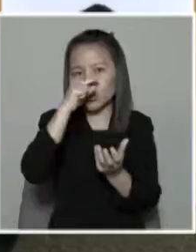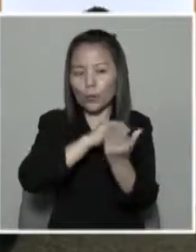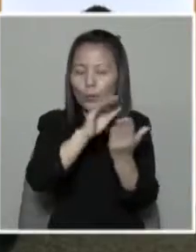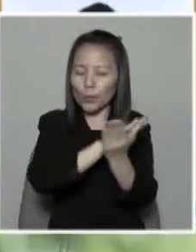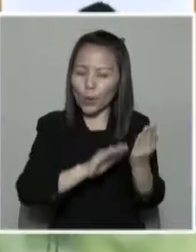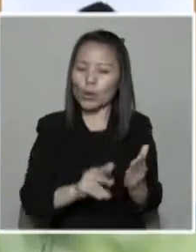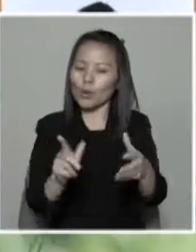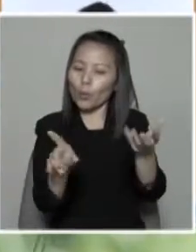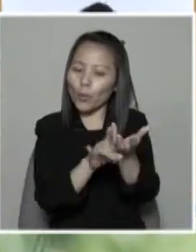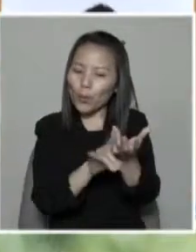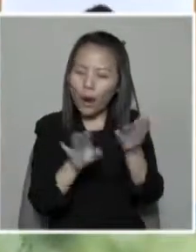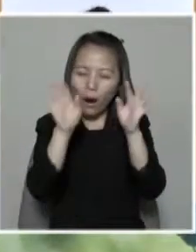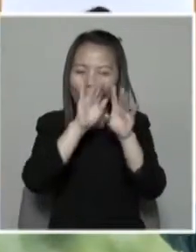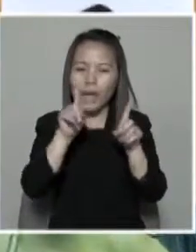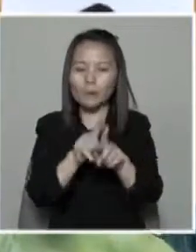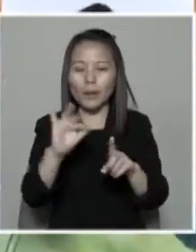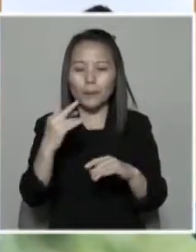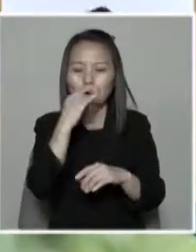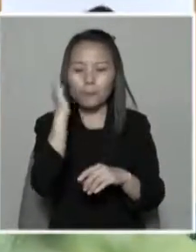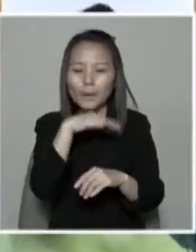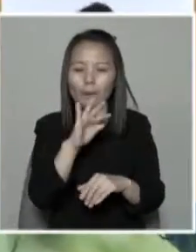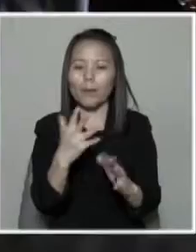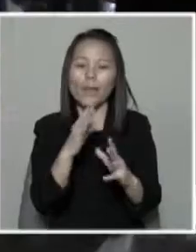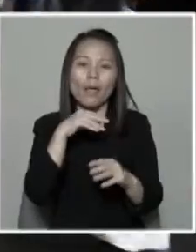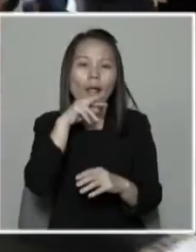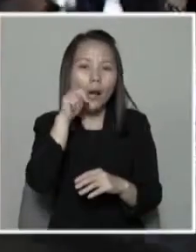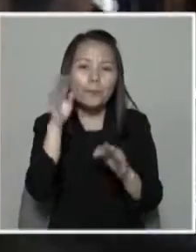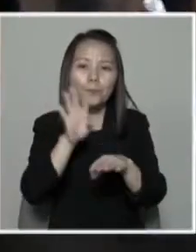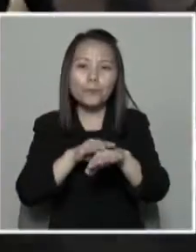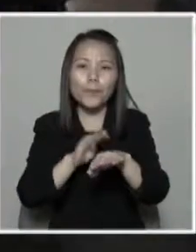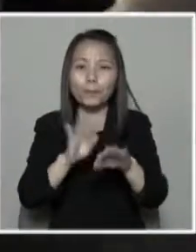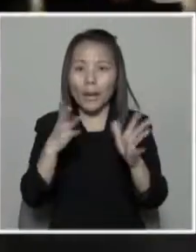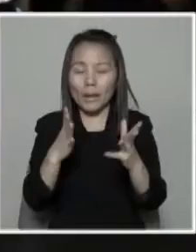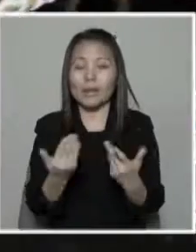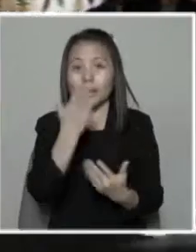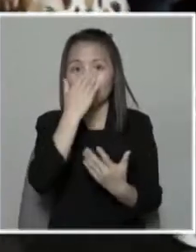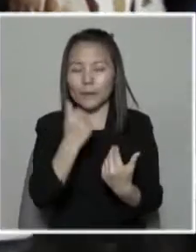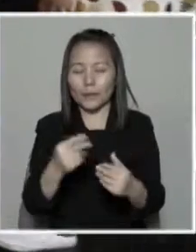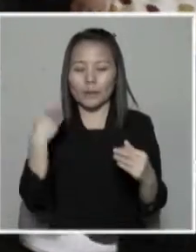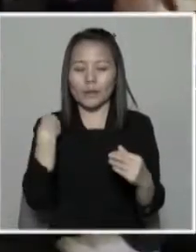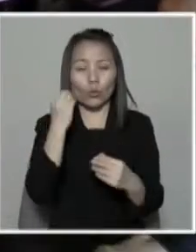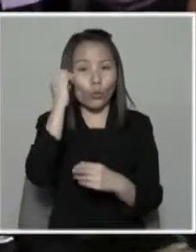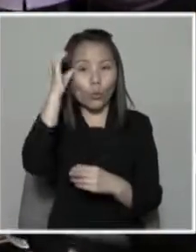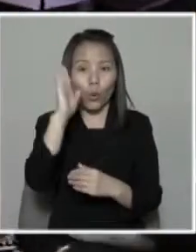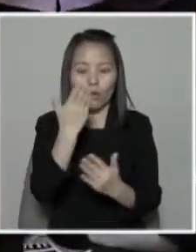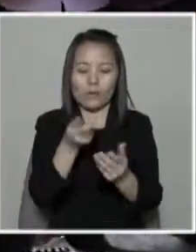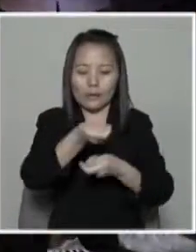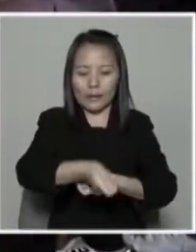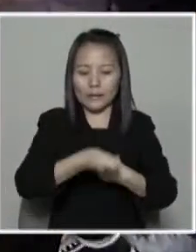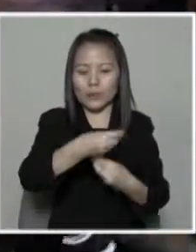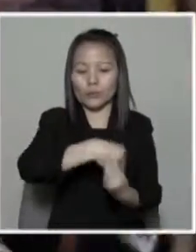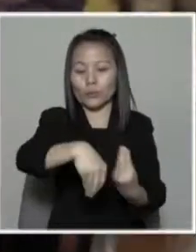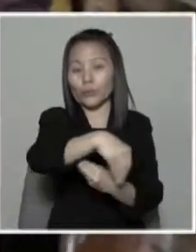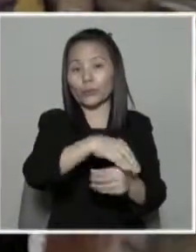บัติคล้ายผ้านาโนที่ปลอดกลิ่นและความชื้นเป็นส่วนหนึ่งในองค์ความรู้ด้านการเกษตรพอเพียงตามแนวพระราชด